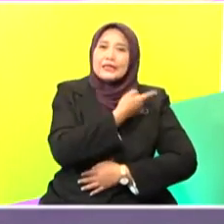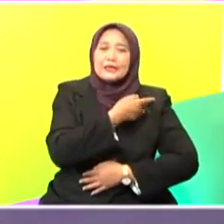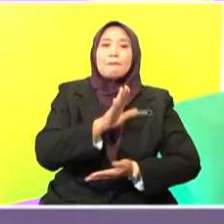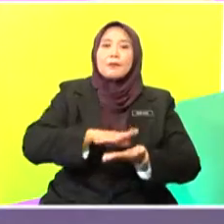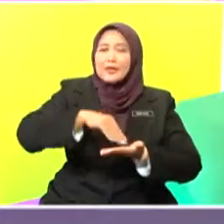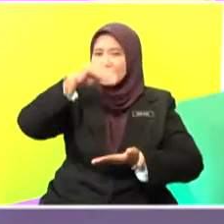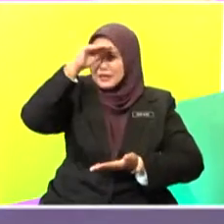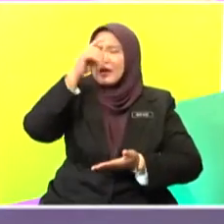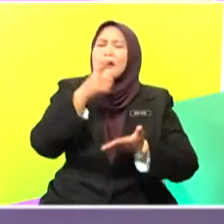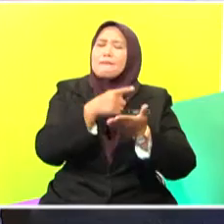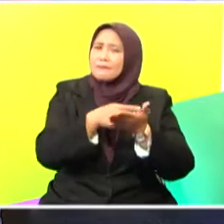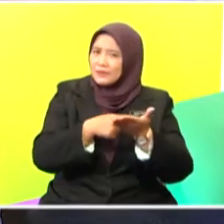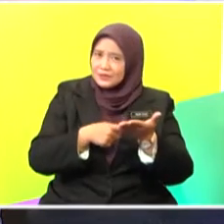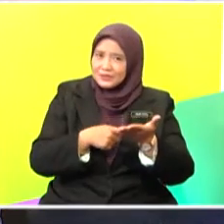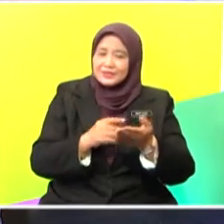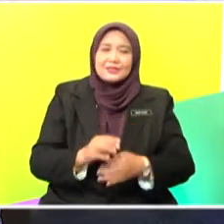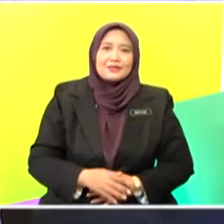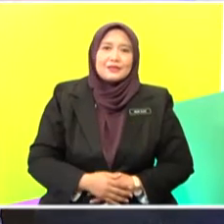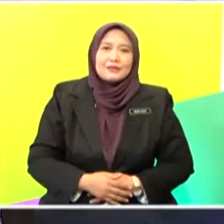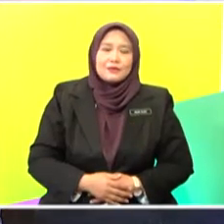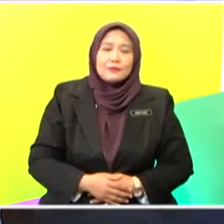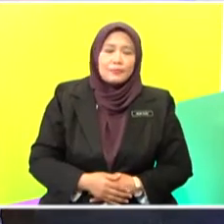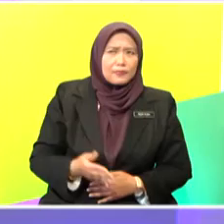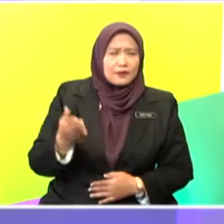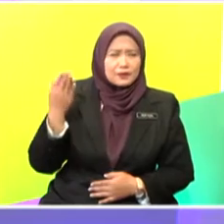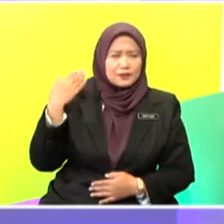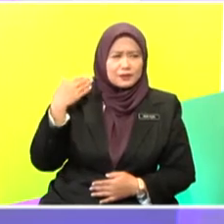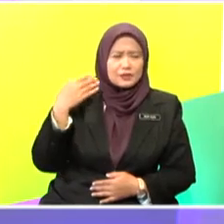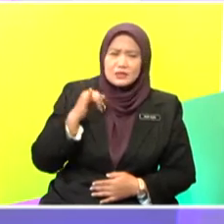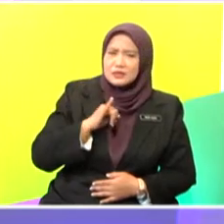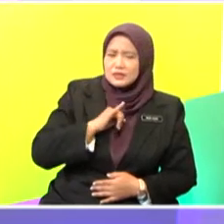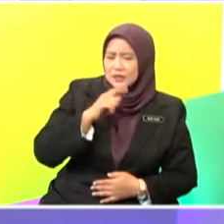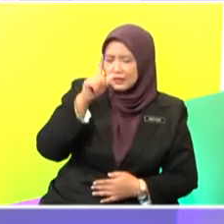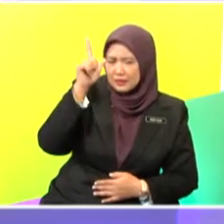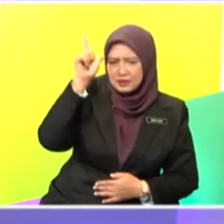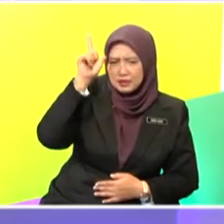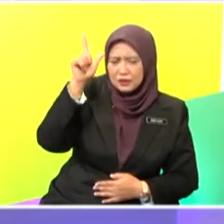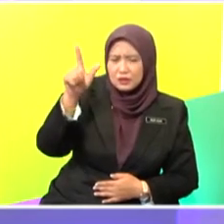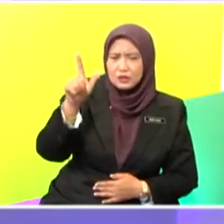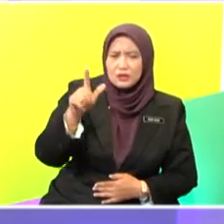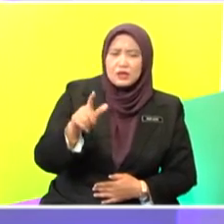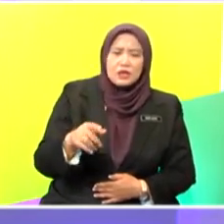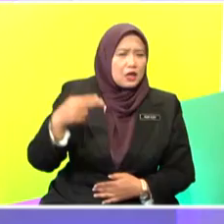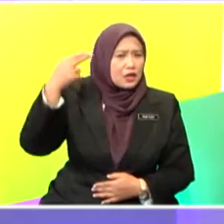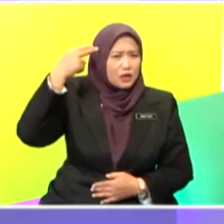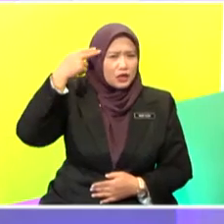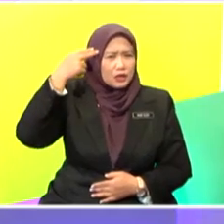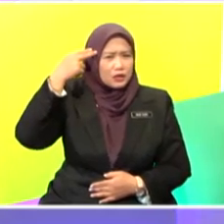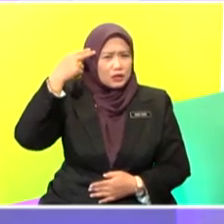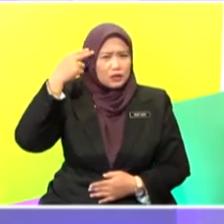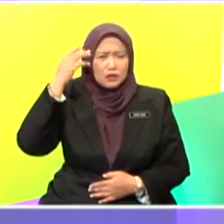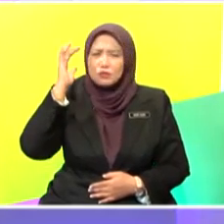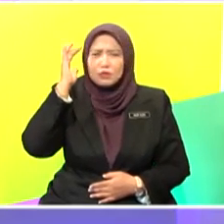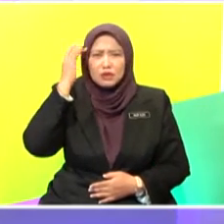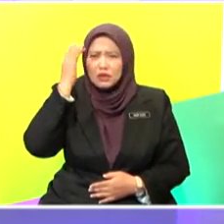apa cikgu? Okey, tadi Hakim macam tulis pegang pensel. Betul, pun cikgu. Macam tu. Hari ni kita